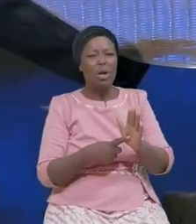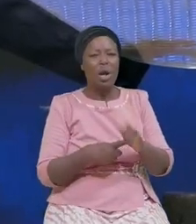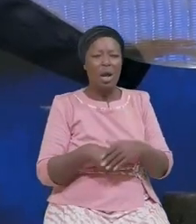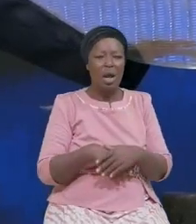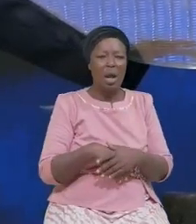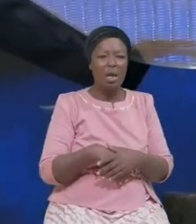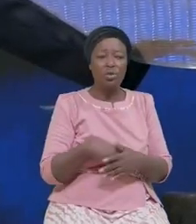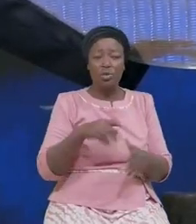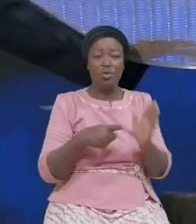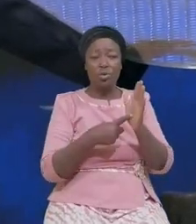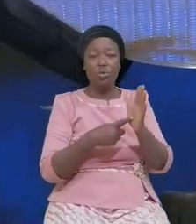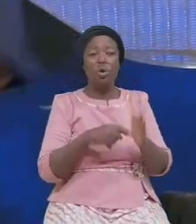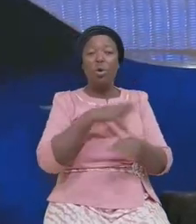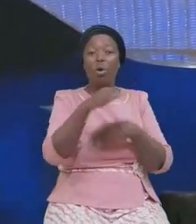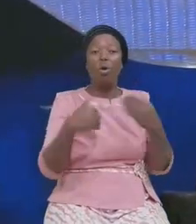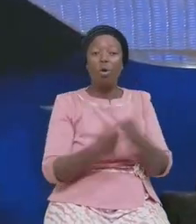sa louange?